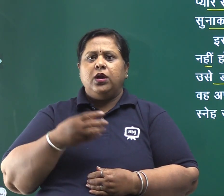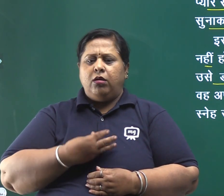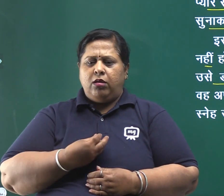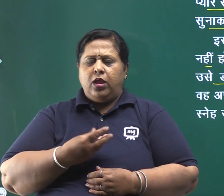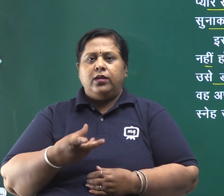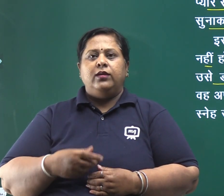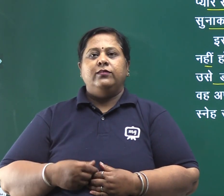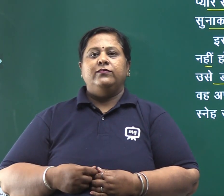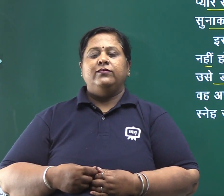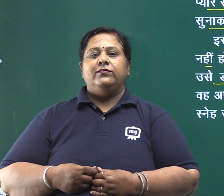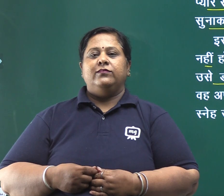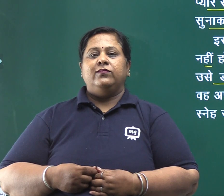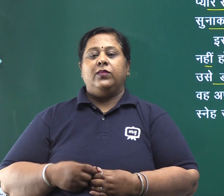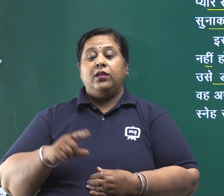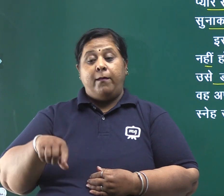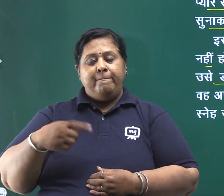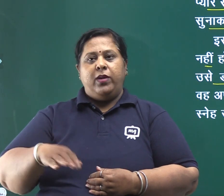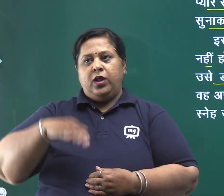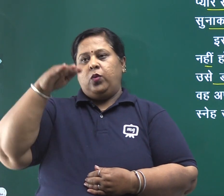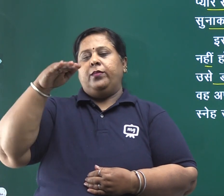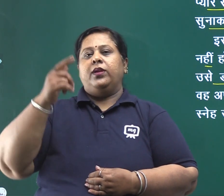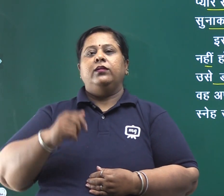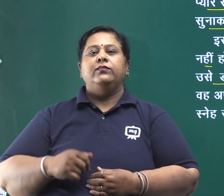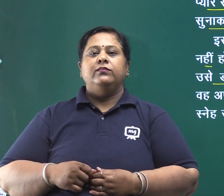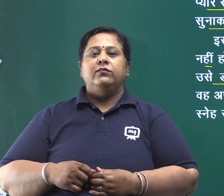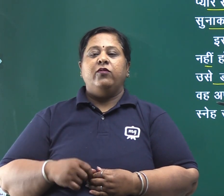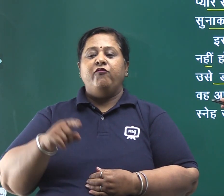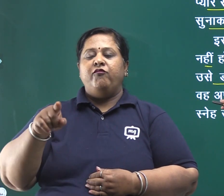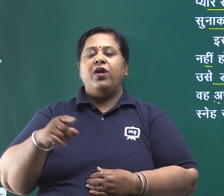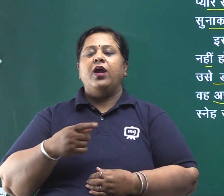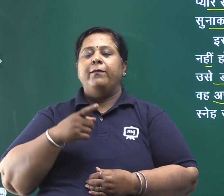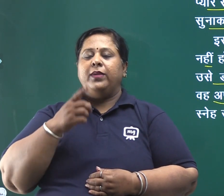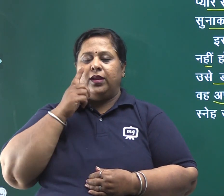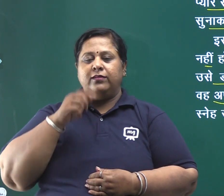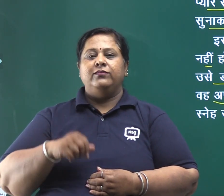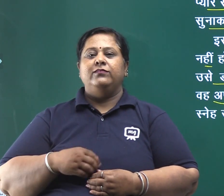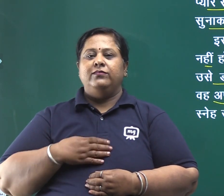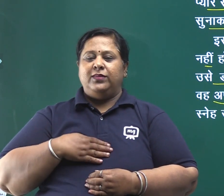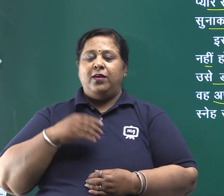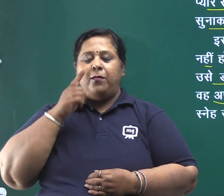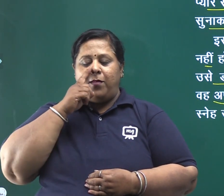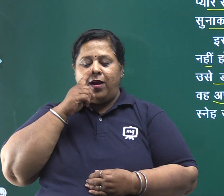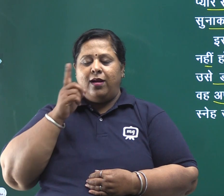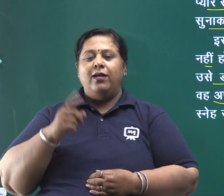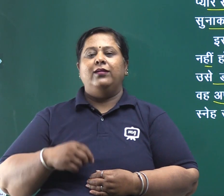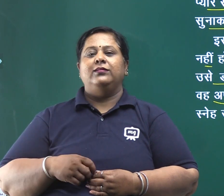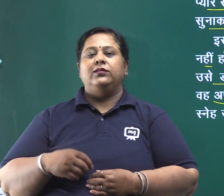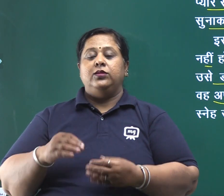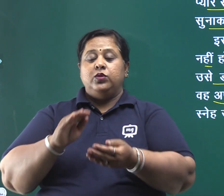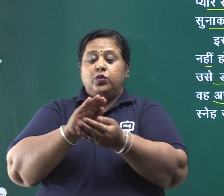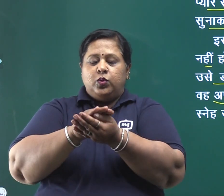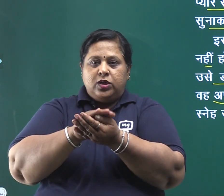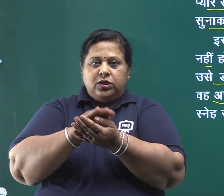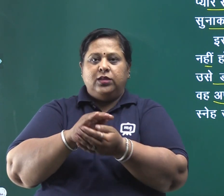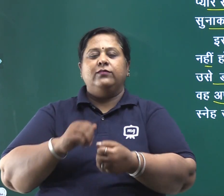कि बड़ी होने पर वह अपनी माँ का